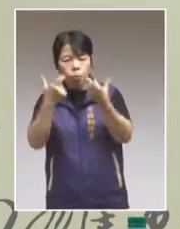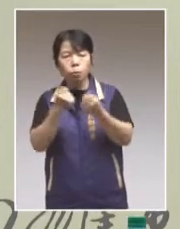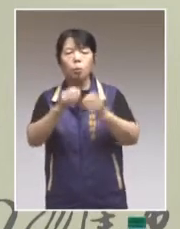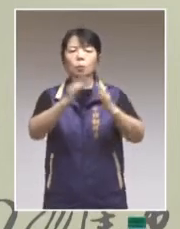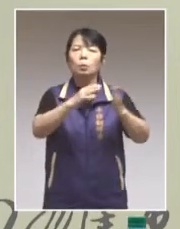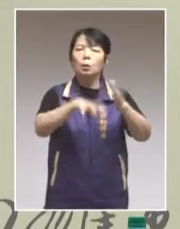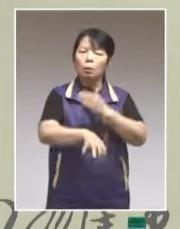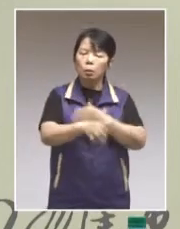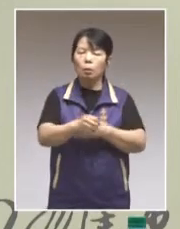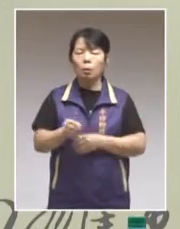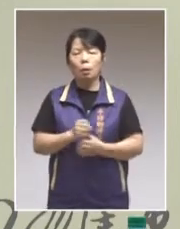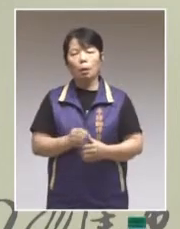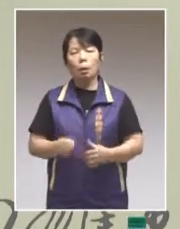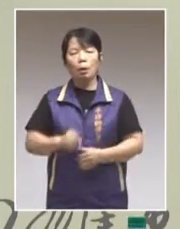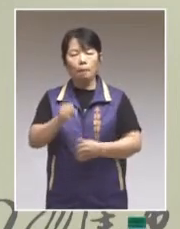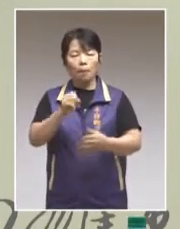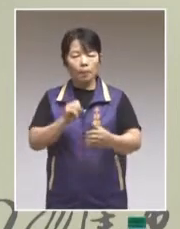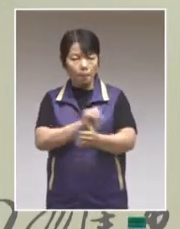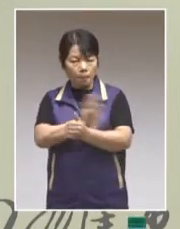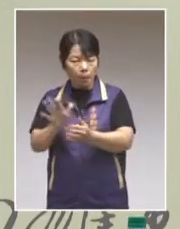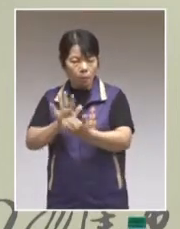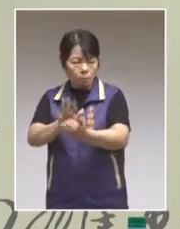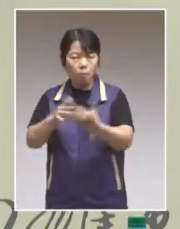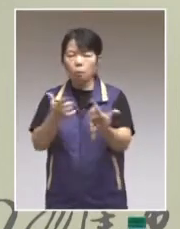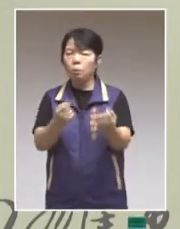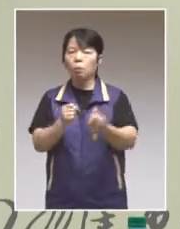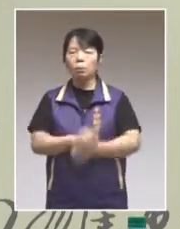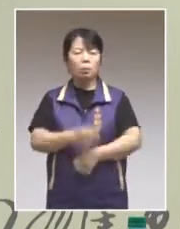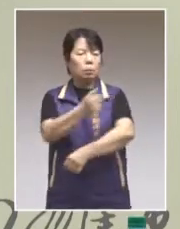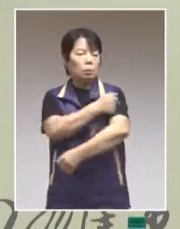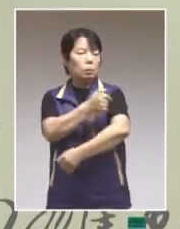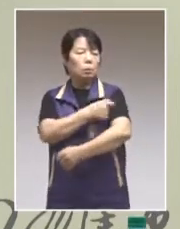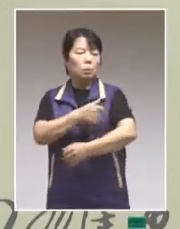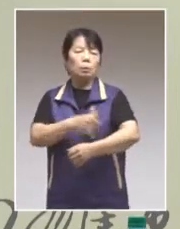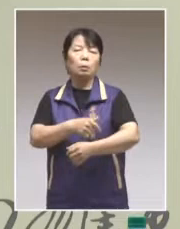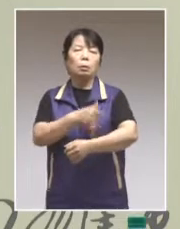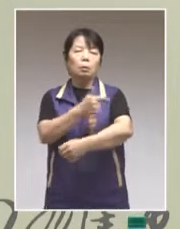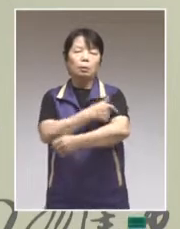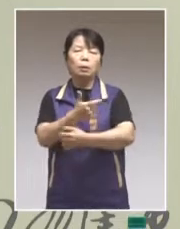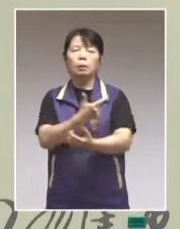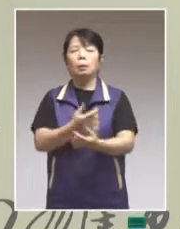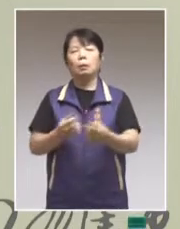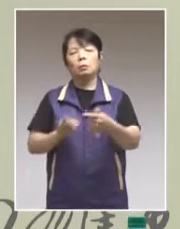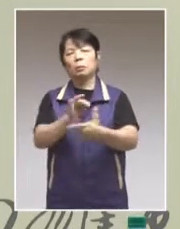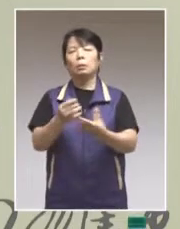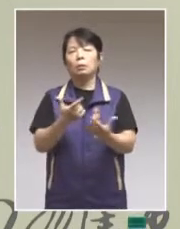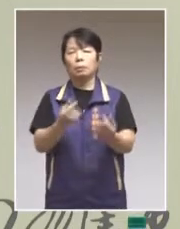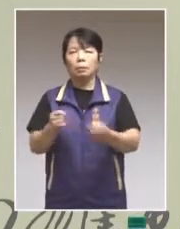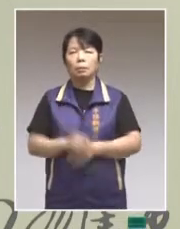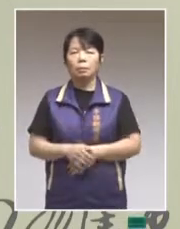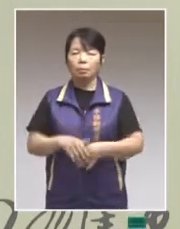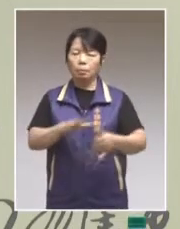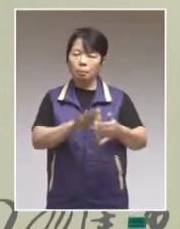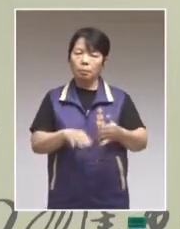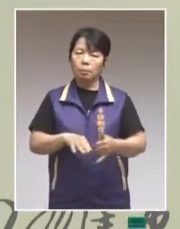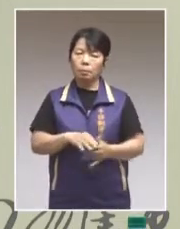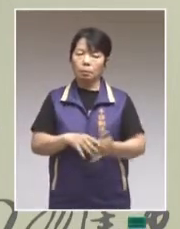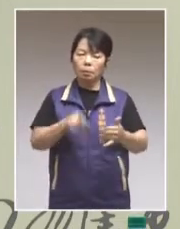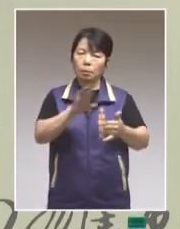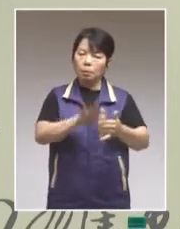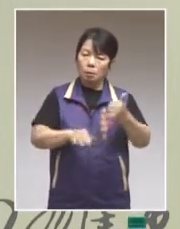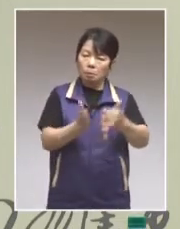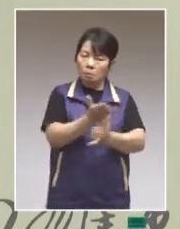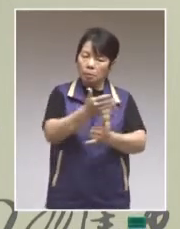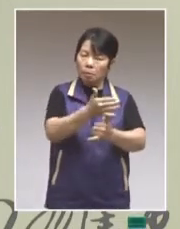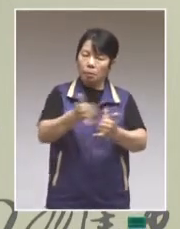什么什么的管理都差不多，疫苗的覆盖率大家也差不多。那南北的移动带来社区的一个风险，